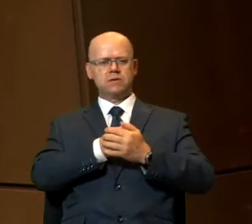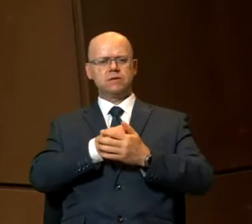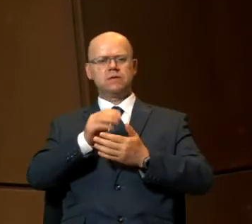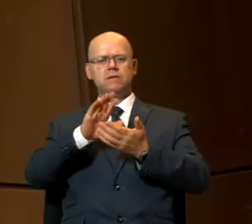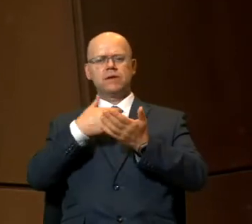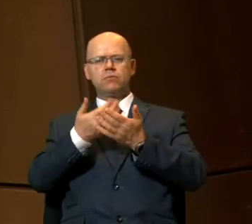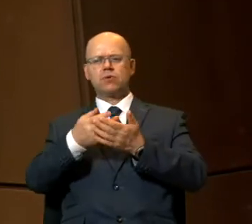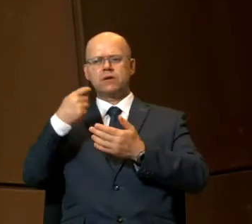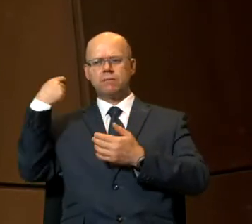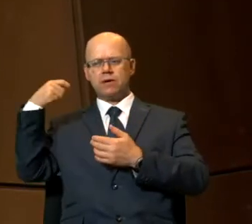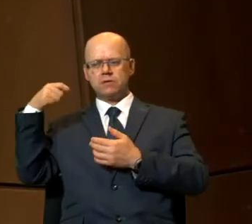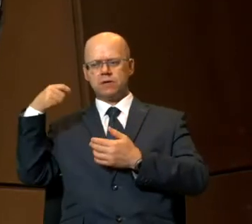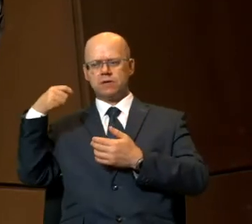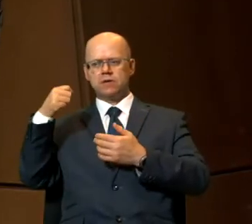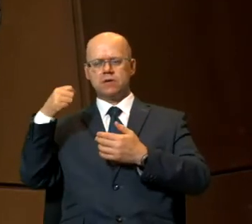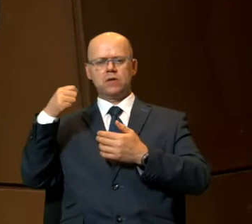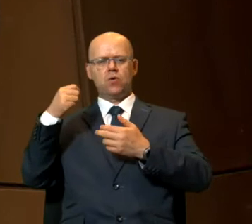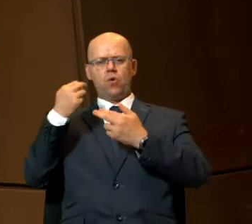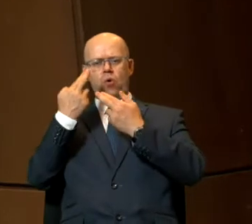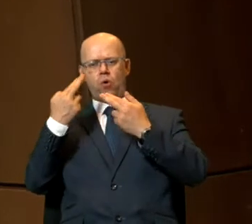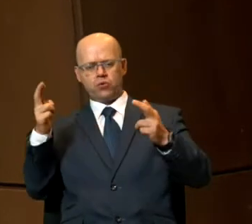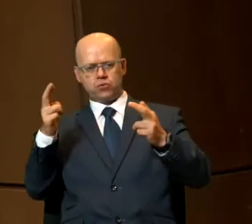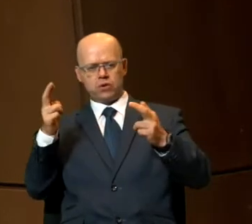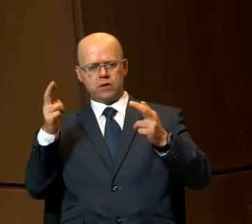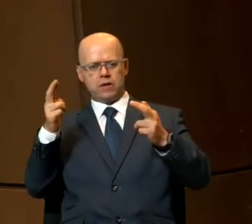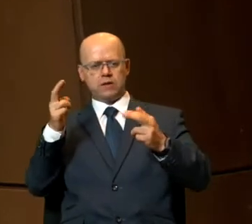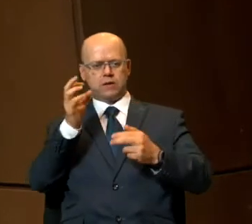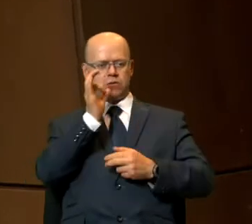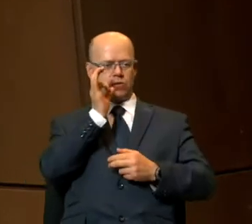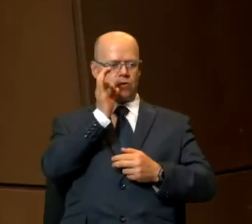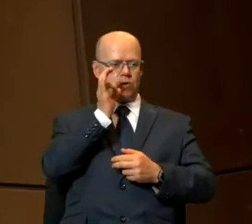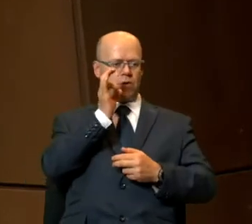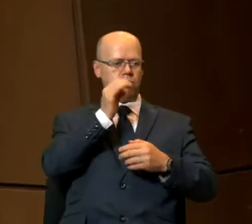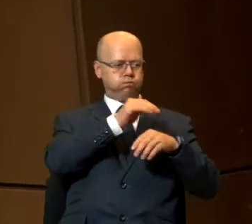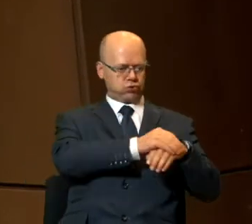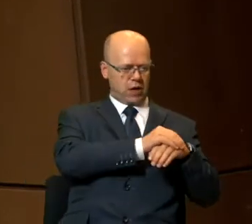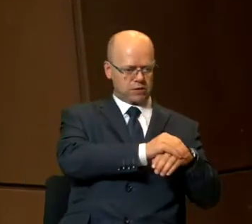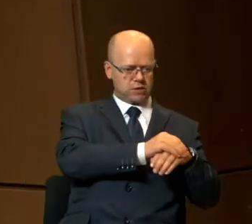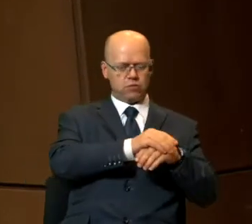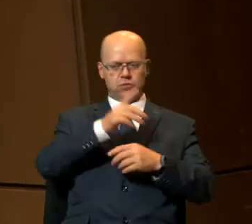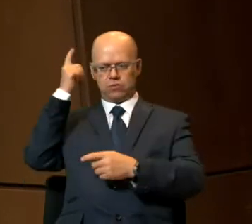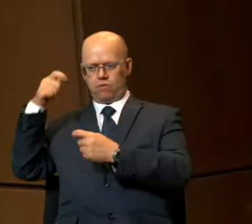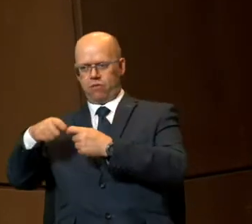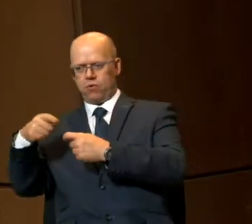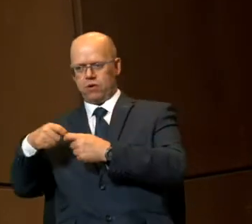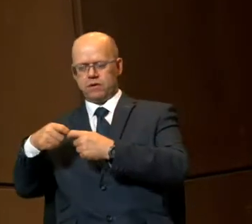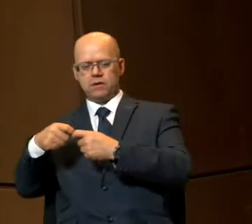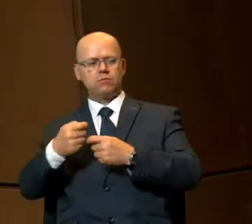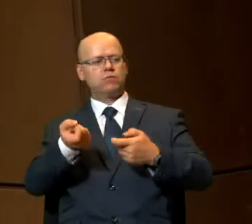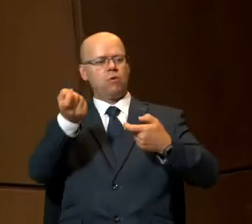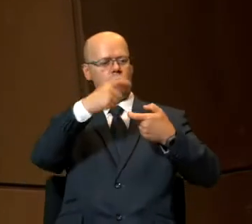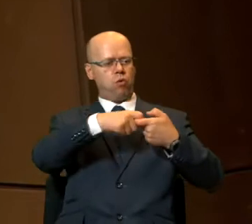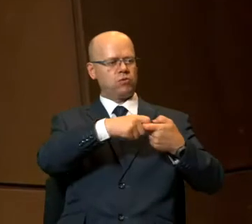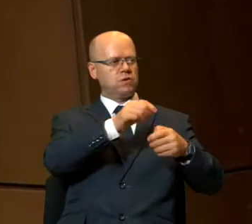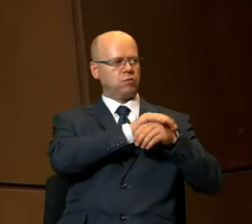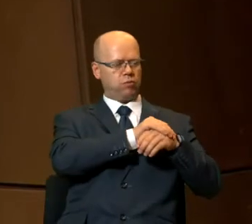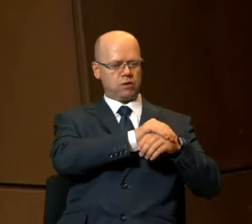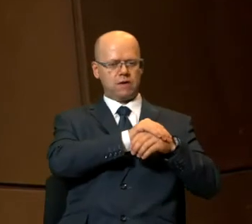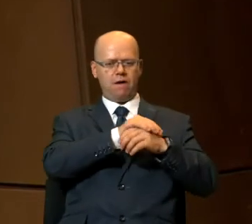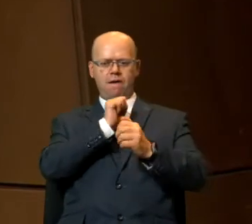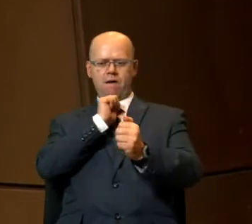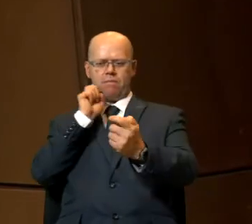powiedziałby, że chodzi o rozróżnienie przyjaciół i wrogów. Musimy łączyć się z przyjaciółmi, współpracować i zwalczać